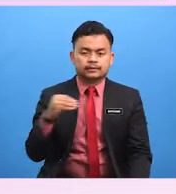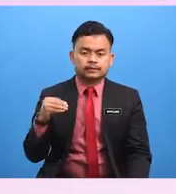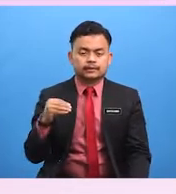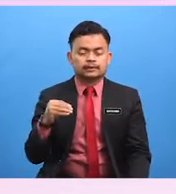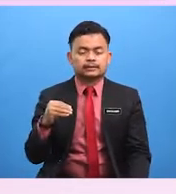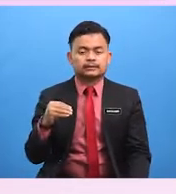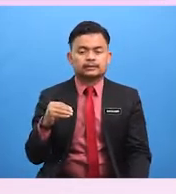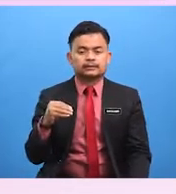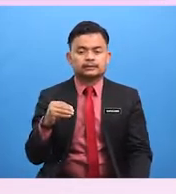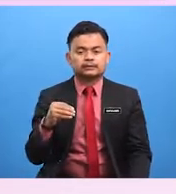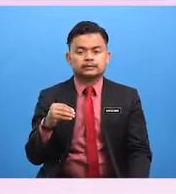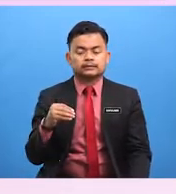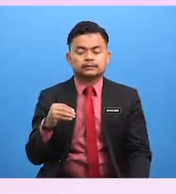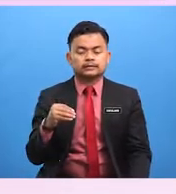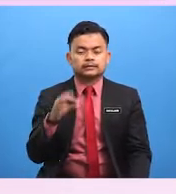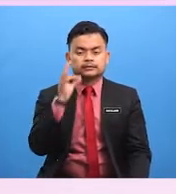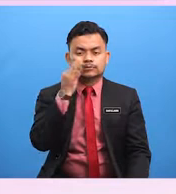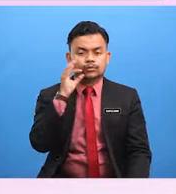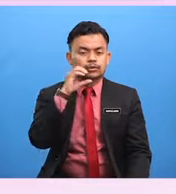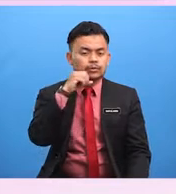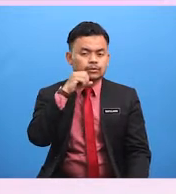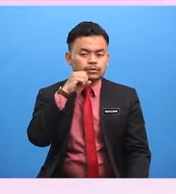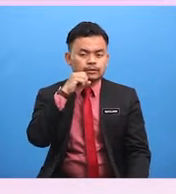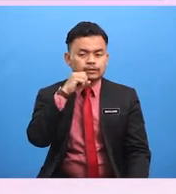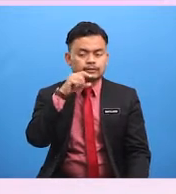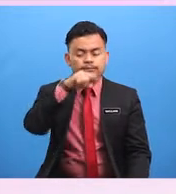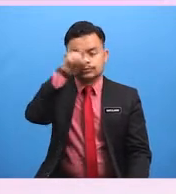bagi buah oren pula ialah bulatan.